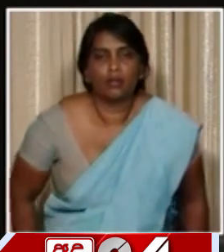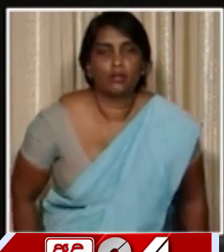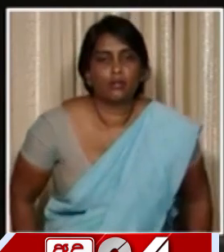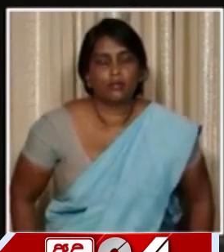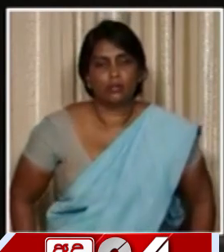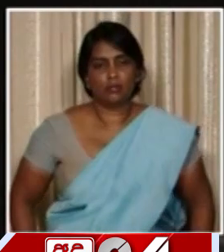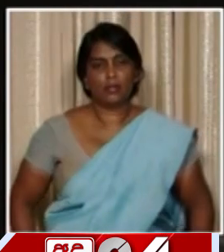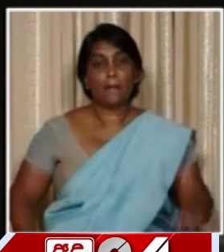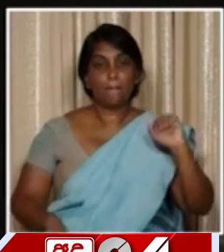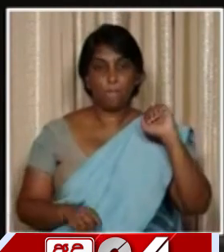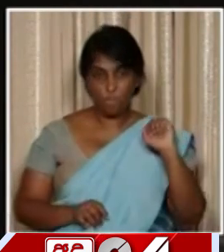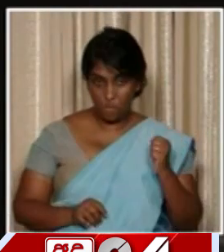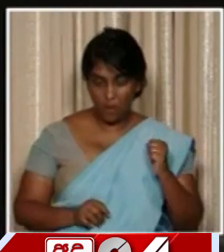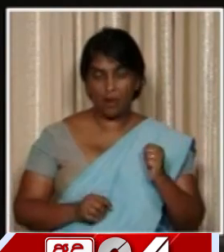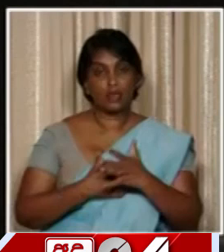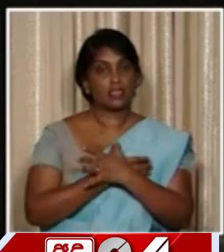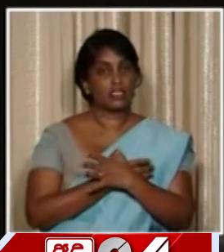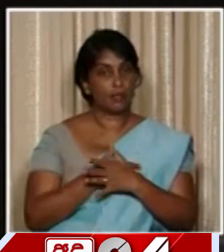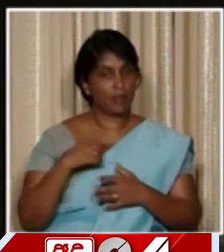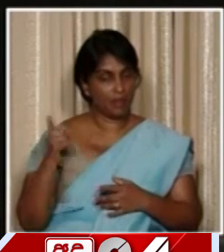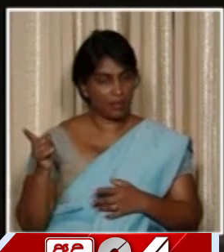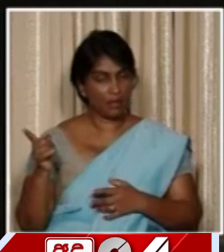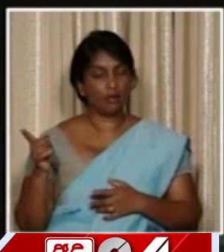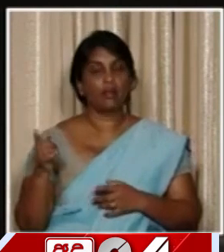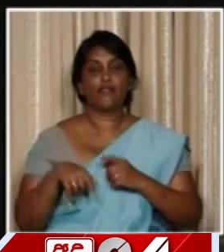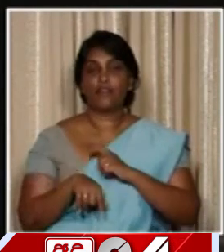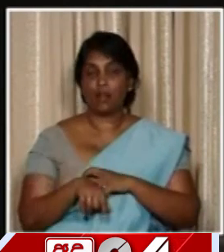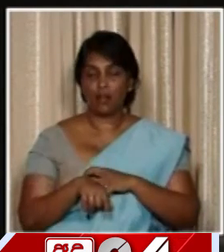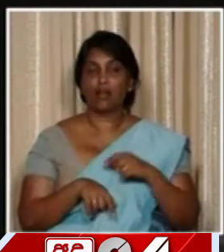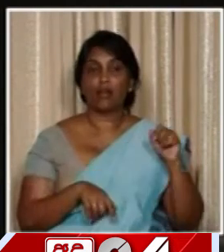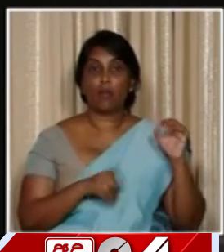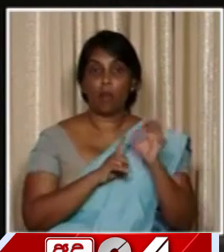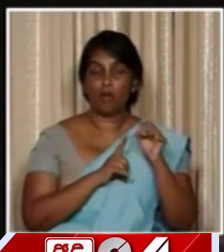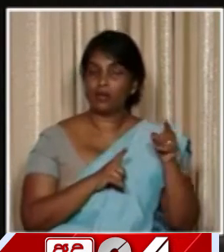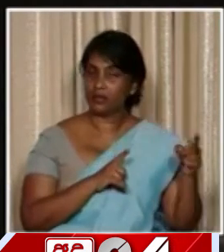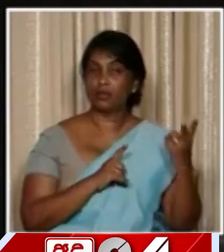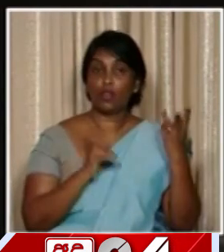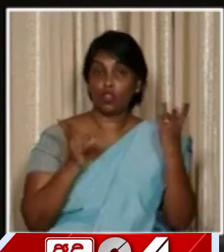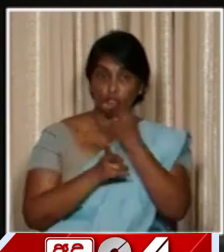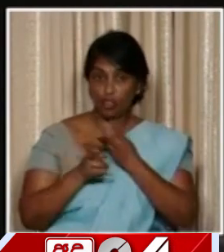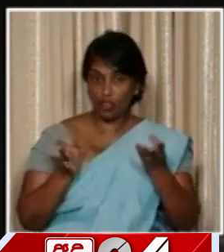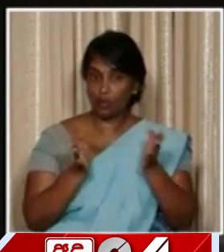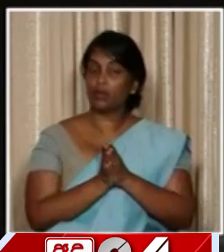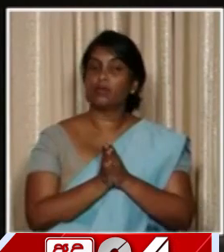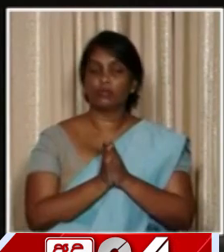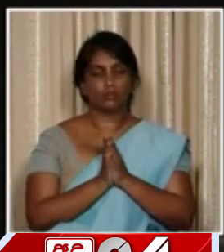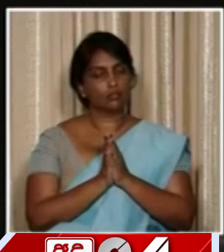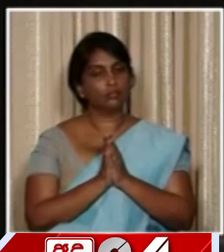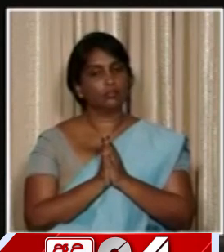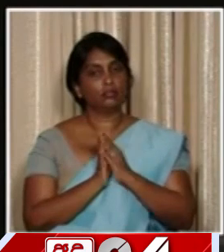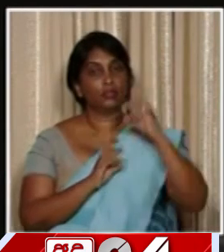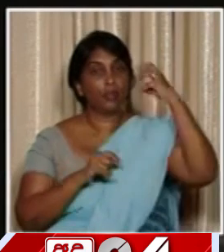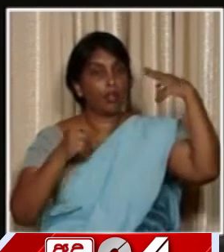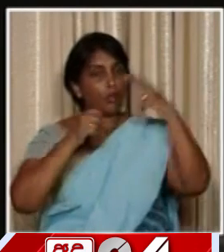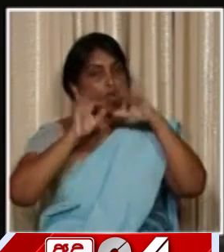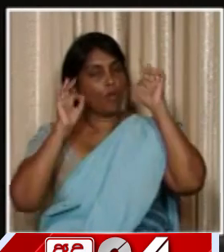මදි 50යි සමනල වැවේ පීක් එකයි ඒ වගේම පොල් පිටියයි තුනම තිබුණොත් තමයි අපිට පවර් කට්